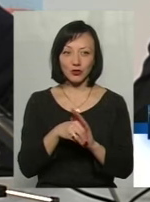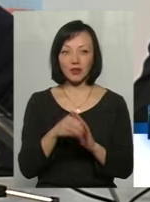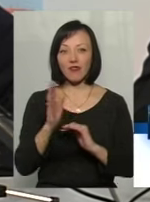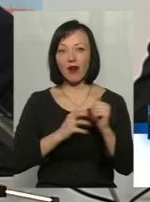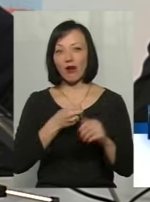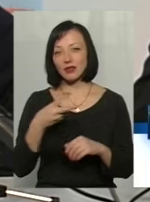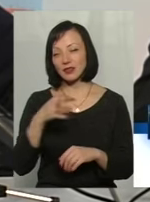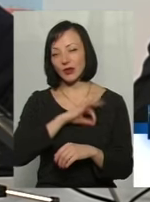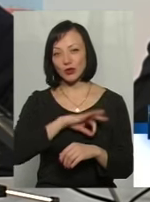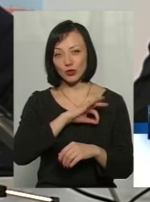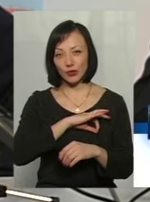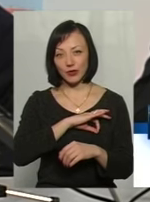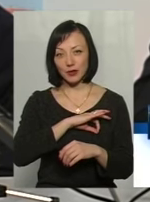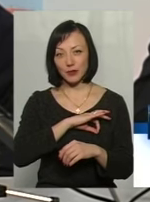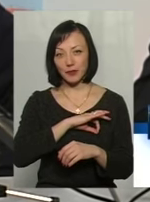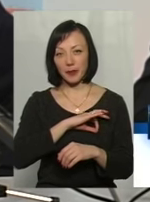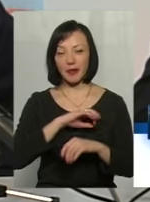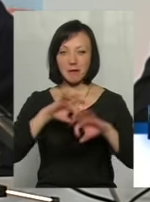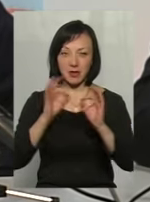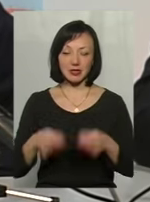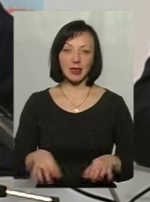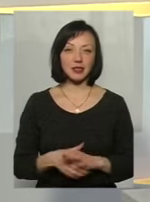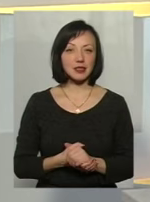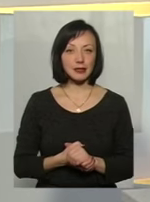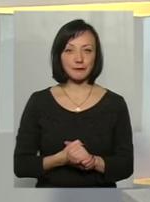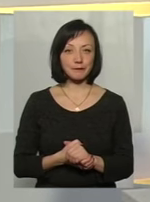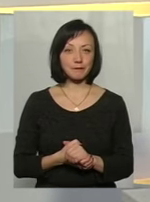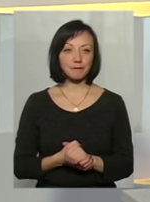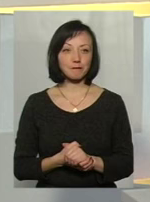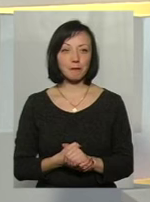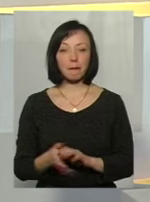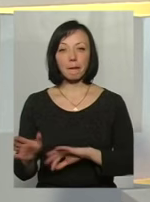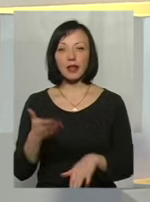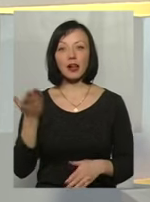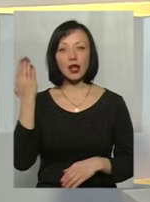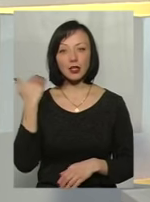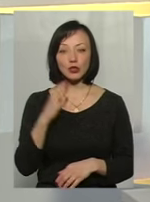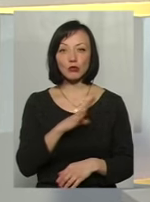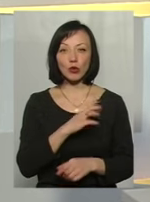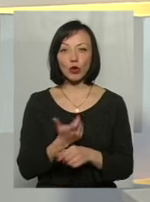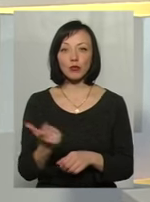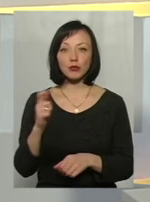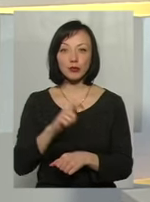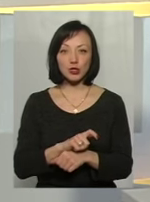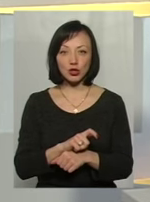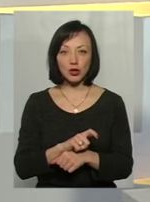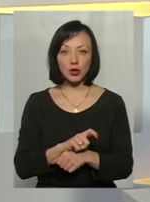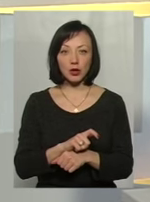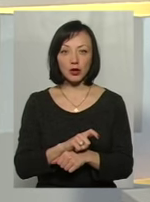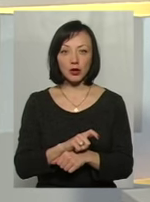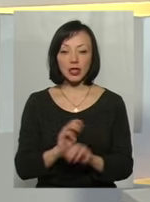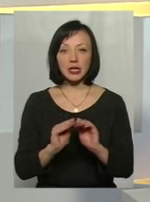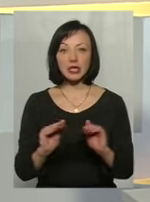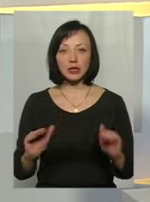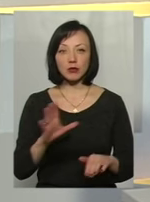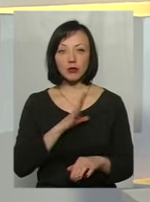фаховість і використовувати майстерність. Якщо раніше було більш якось так, діти були